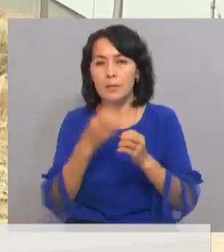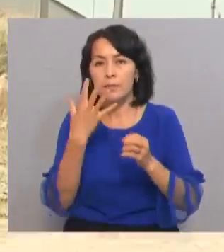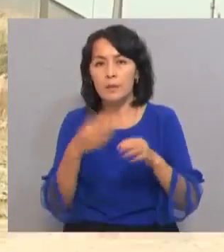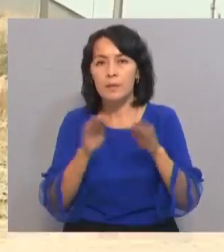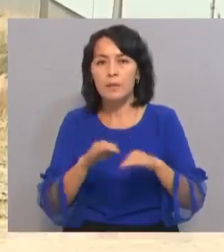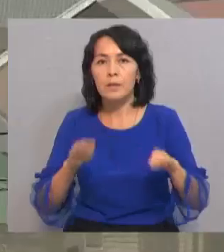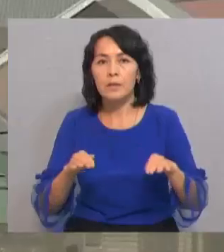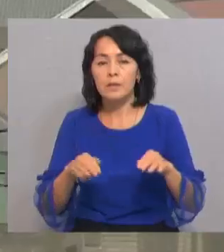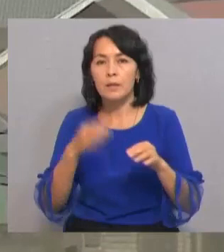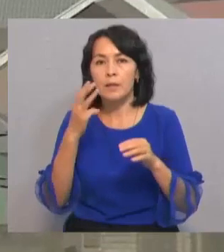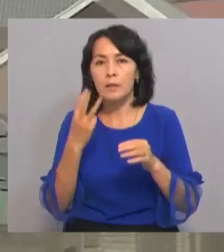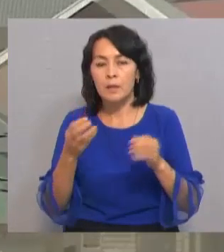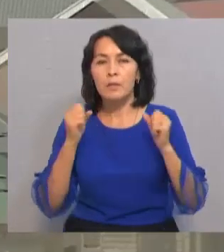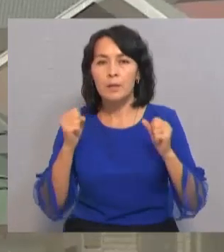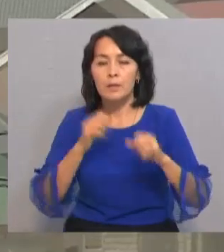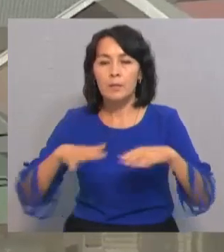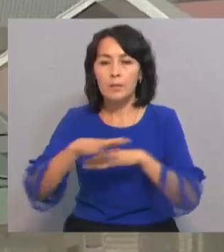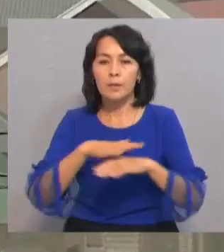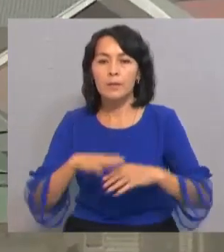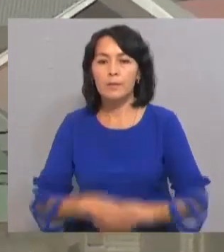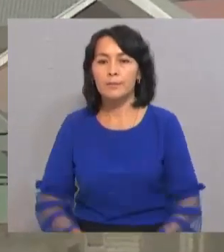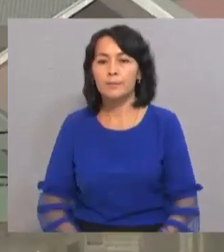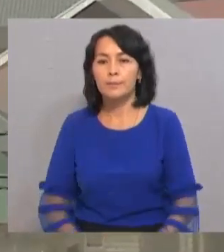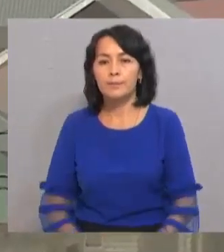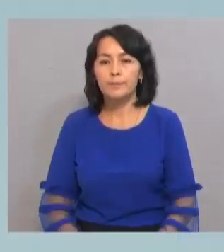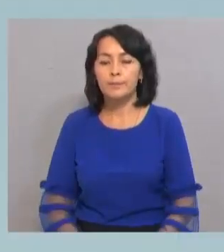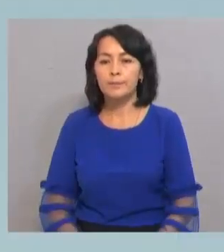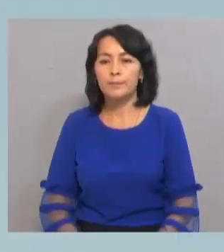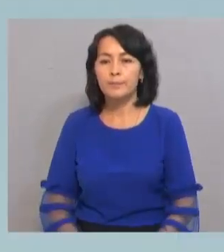15 детских и 3 спортивных площадок. Лаура Сарман, Алмаз Данабегулы, новости.